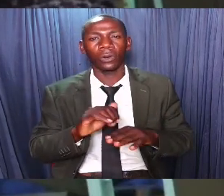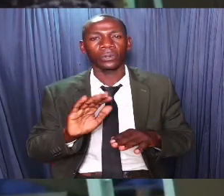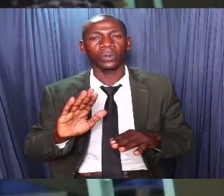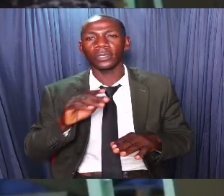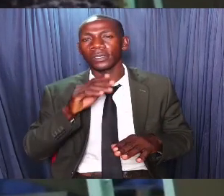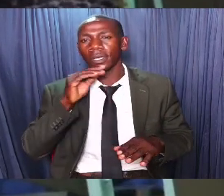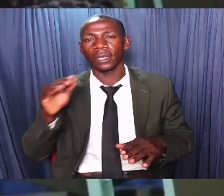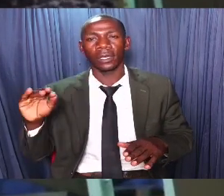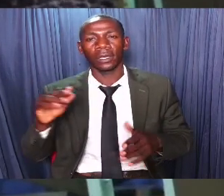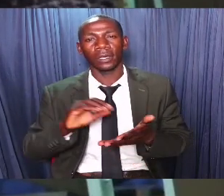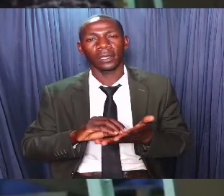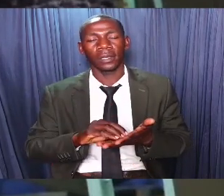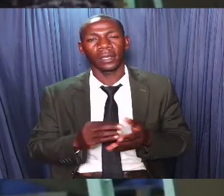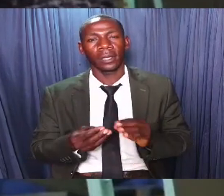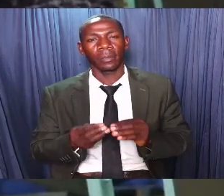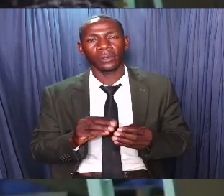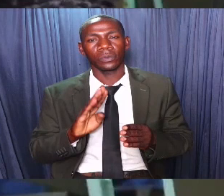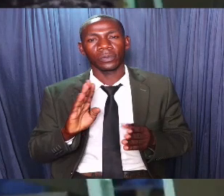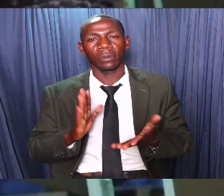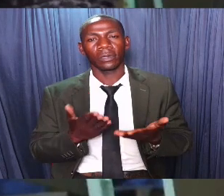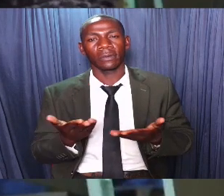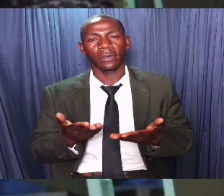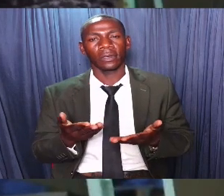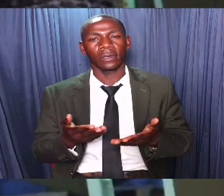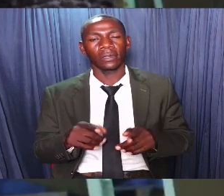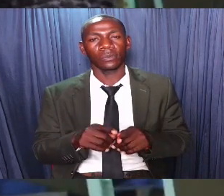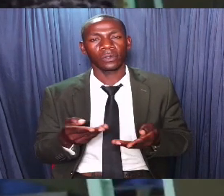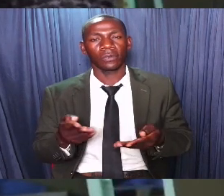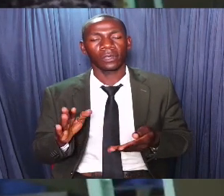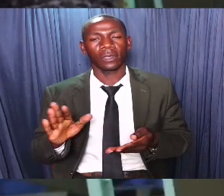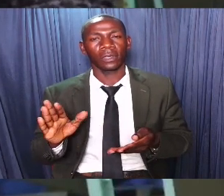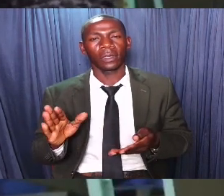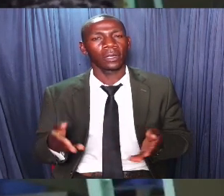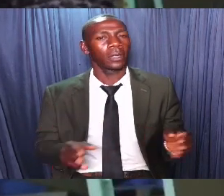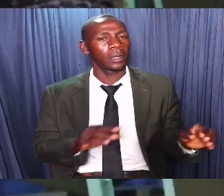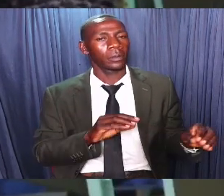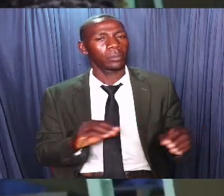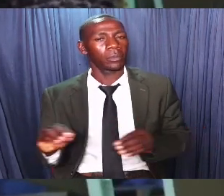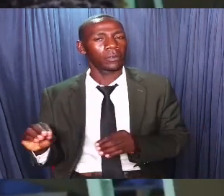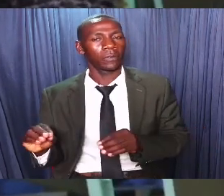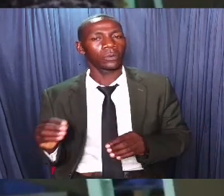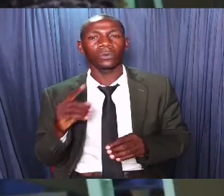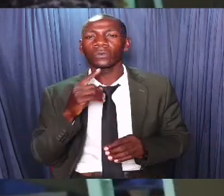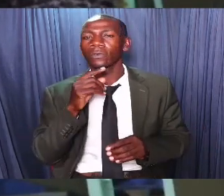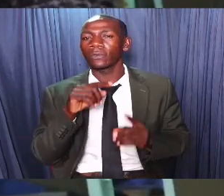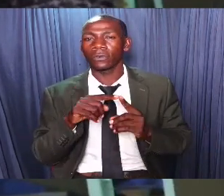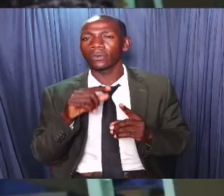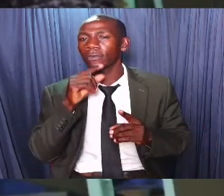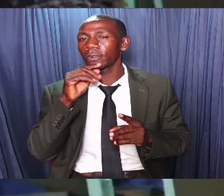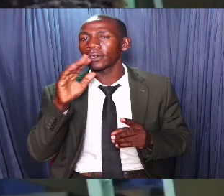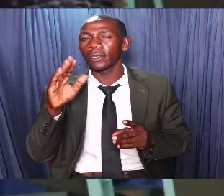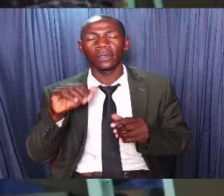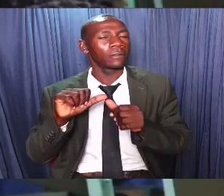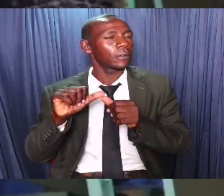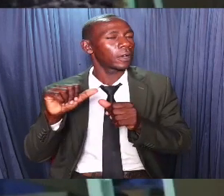wako tena, nifanye kama mmoja wa watumishi wako. Akaondoka akaenda kwa babaye. Alipokuwa